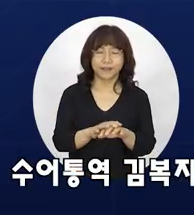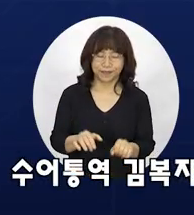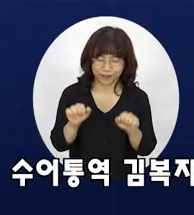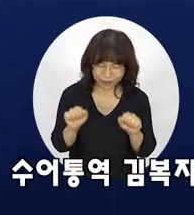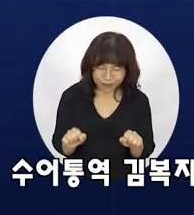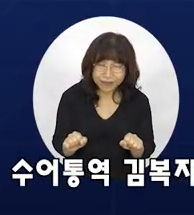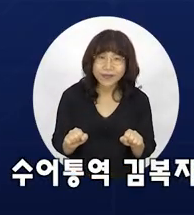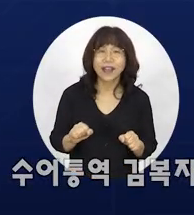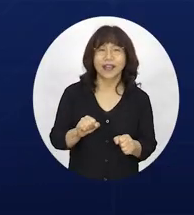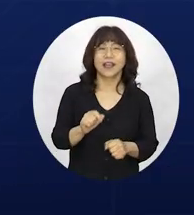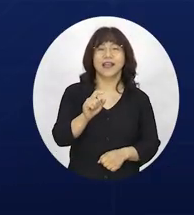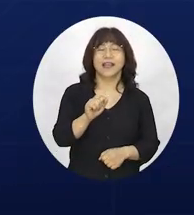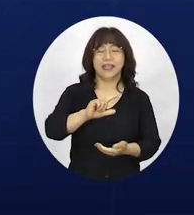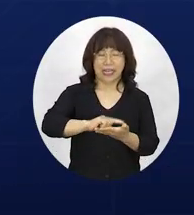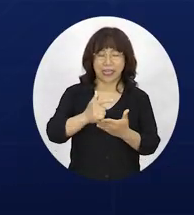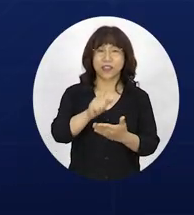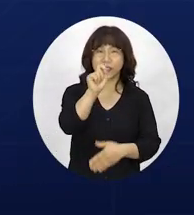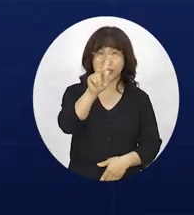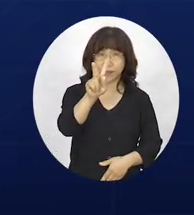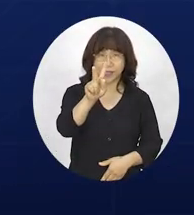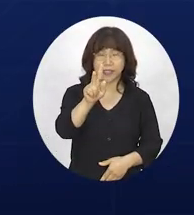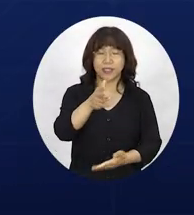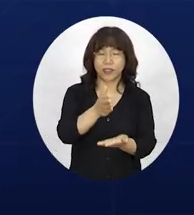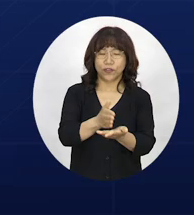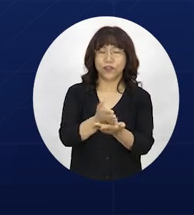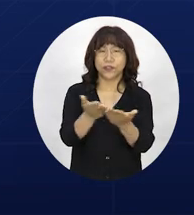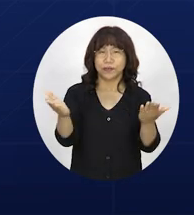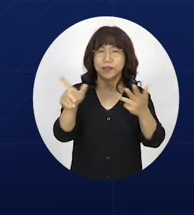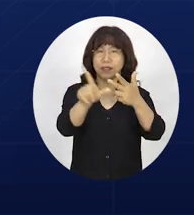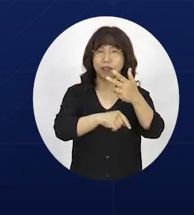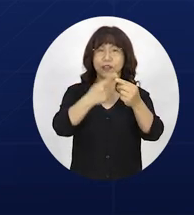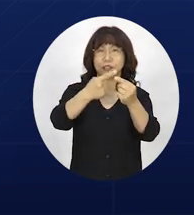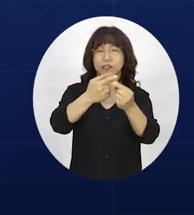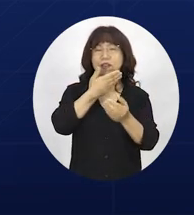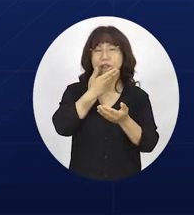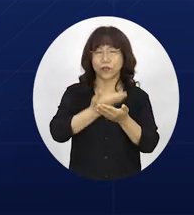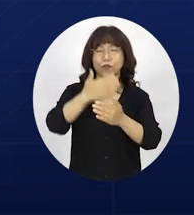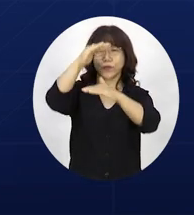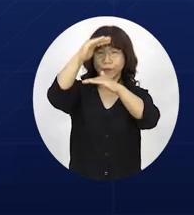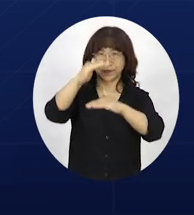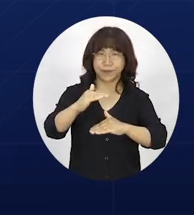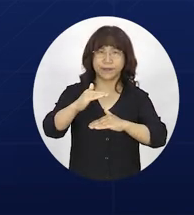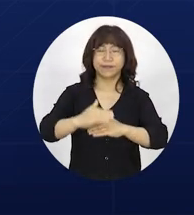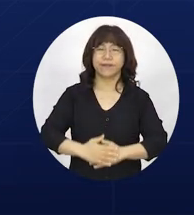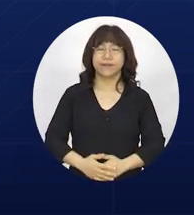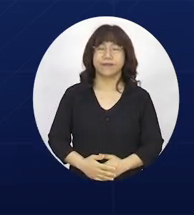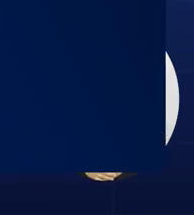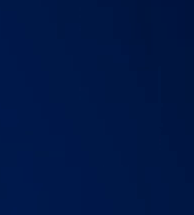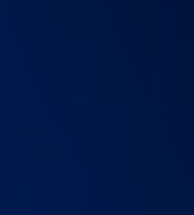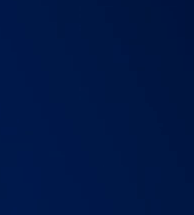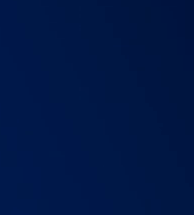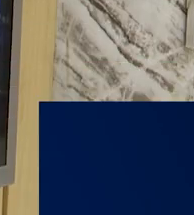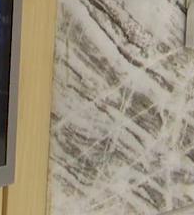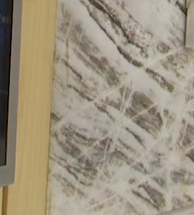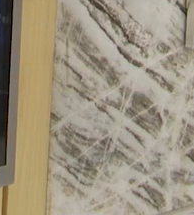국민 여러분 안녕하십니까? 아이강서TV 김민주입니다. 7월 첫째 주 주간 주요 소식입니다.